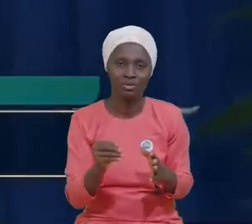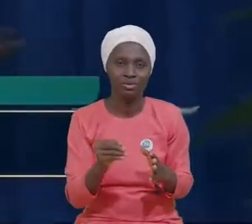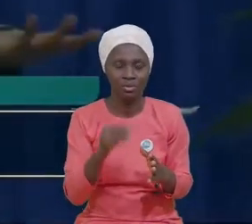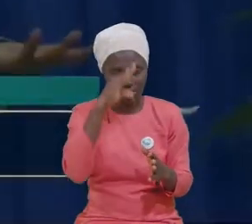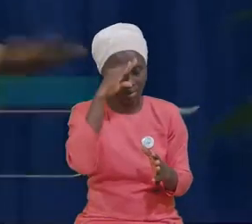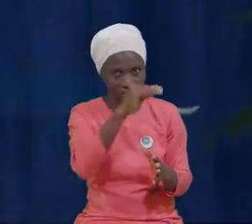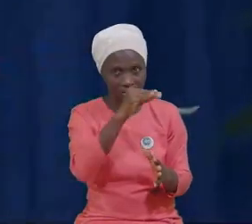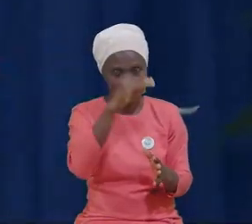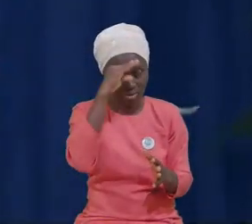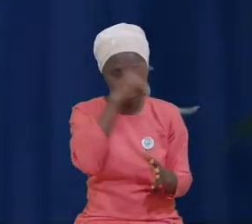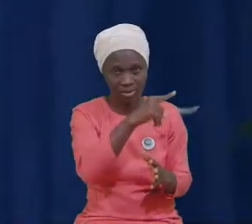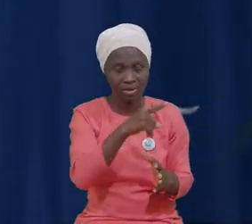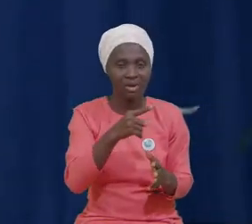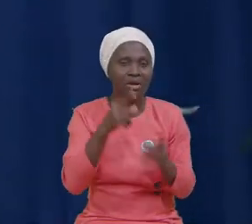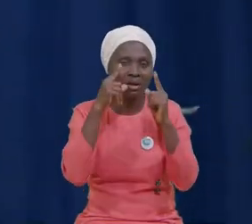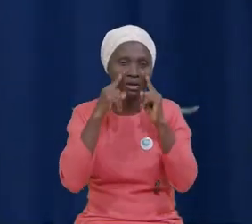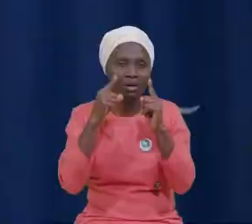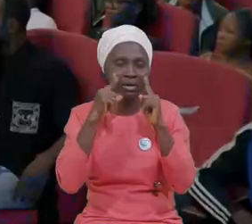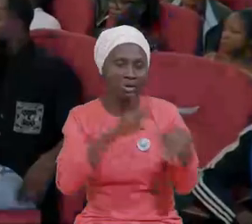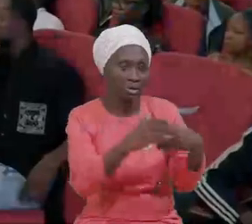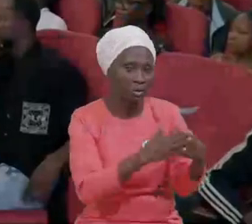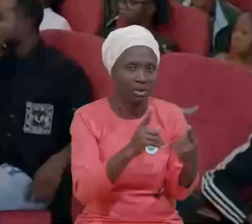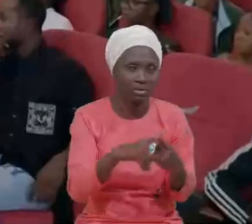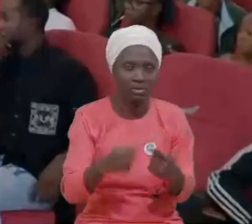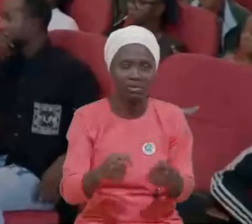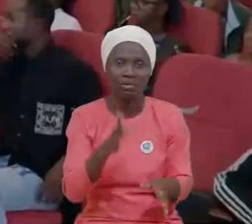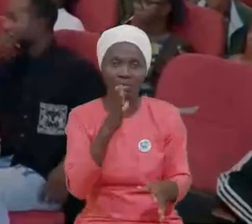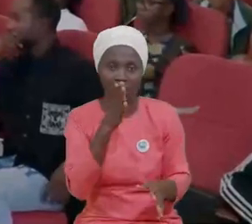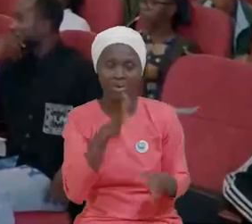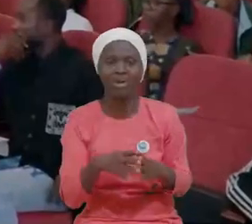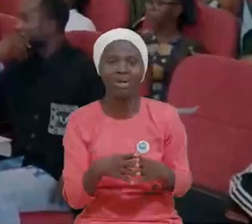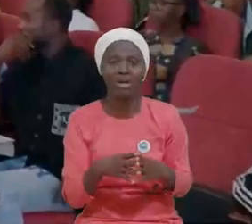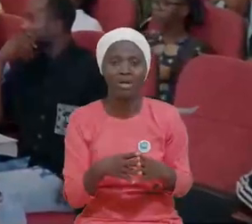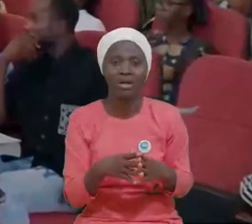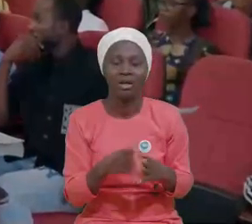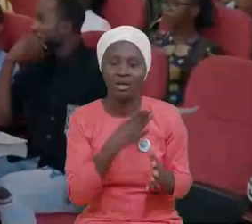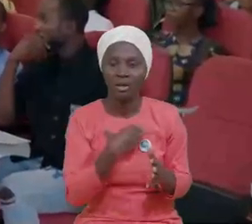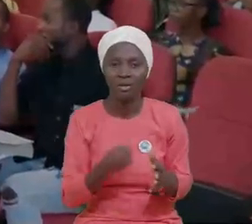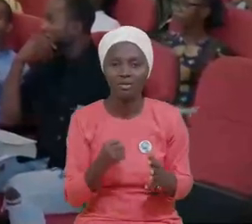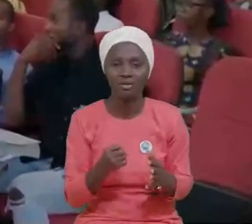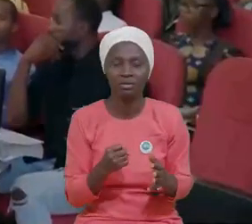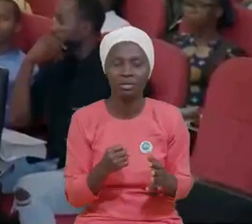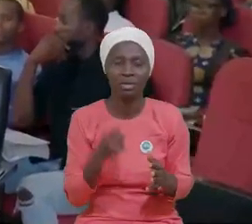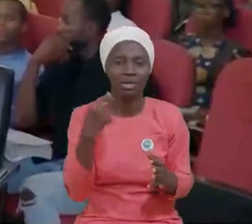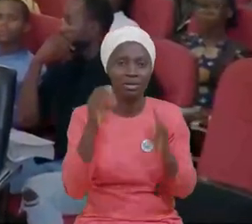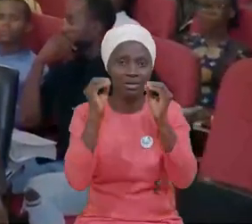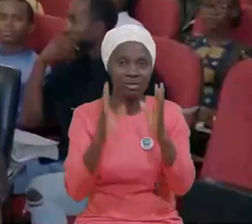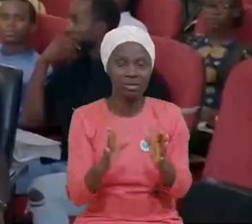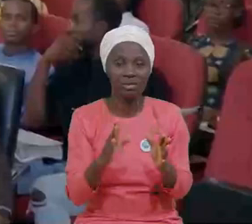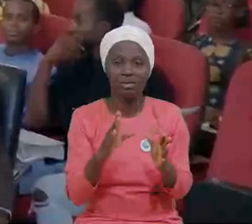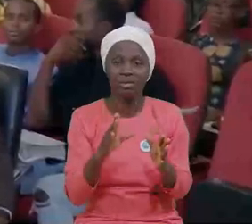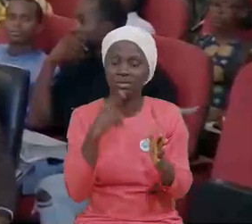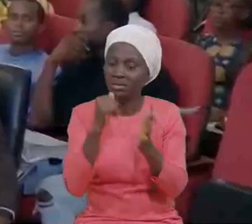Webster pleurait. Et il est retourné à la maison vers la mer. Pourquoi est-ce que tu es revenu? L'enseignant m'a